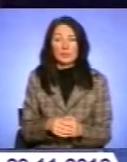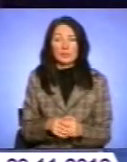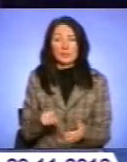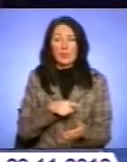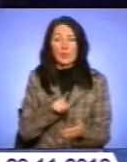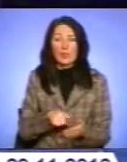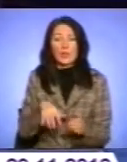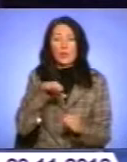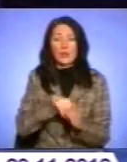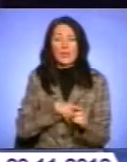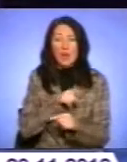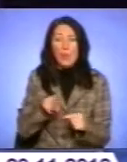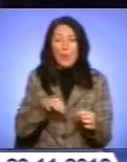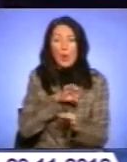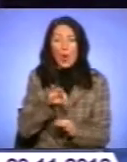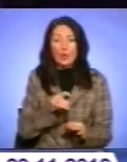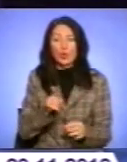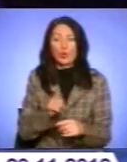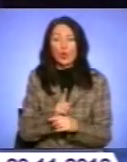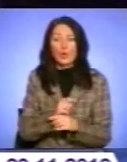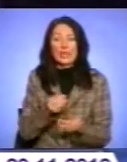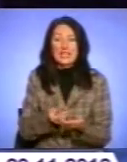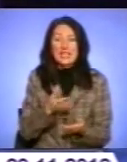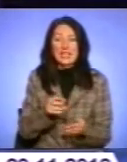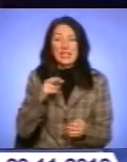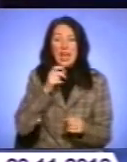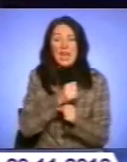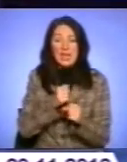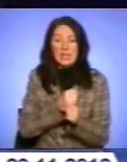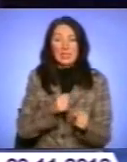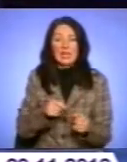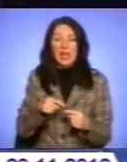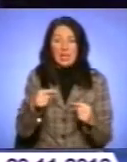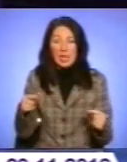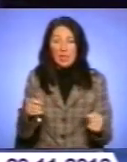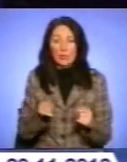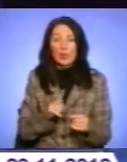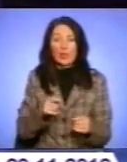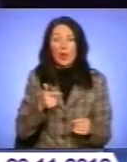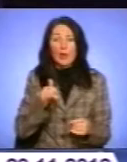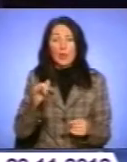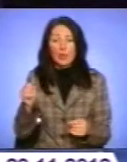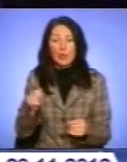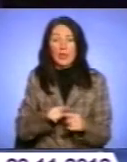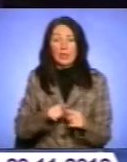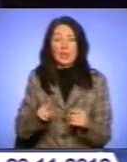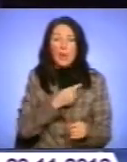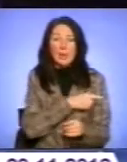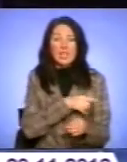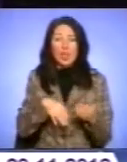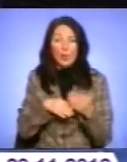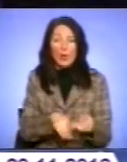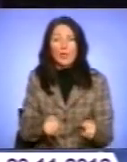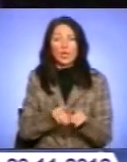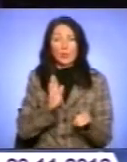Питання впровадження проєкту щодо регулювання цін на лікарські засоби від гіпертонії, реформування системи екстреної медичної допомоги, а також